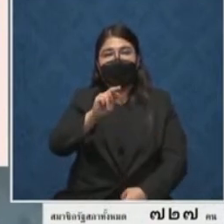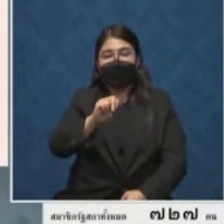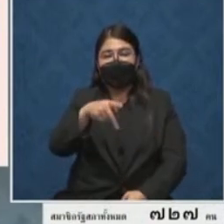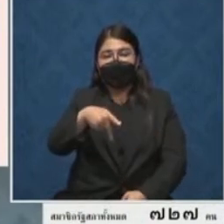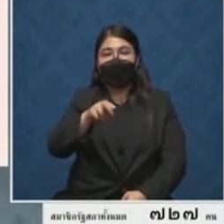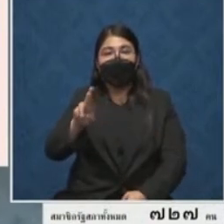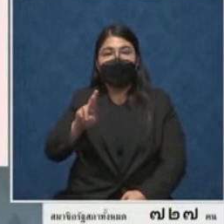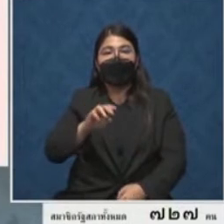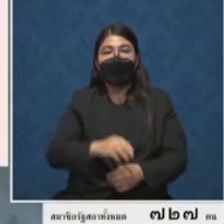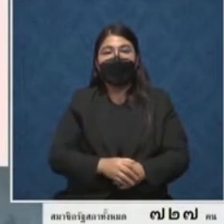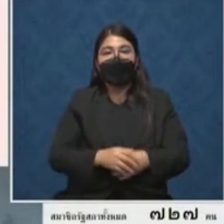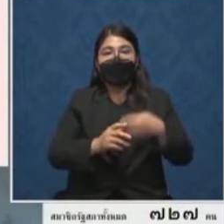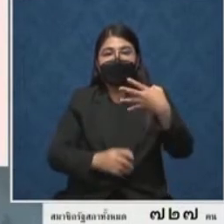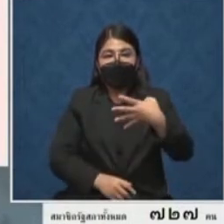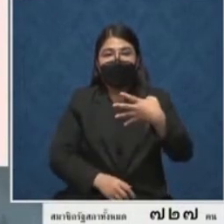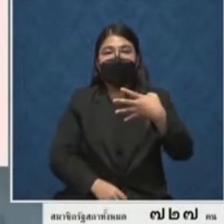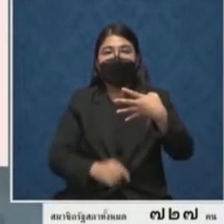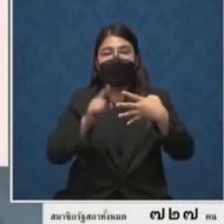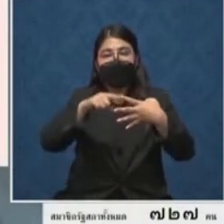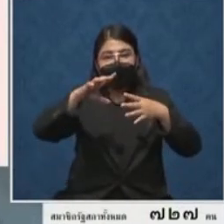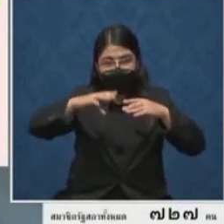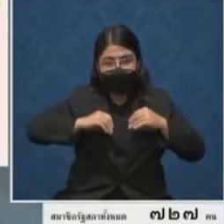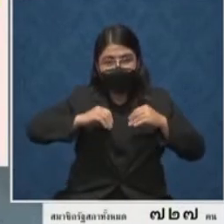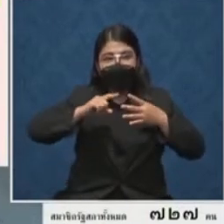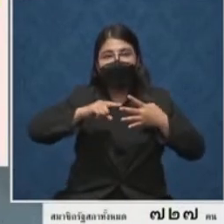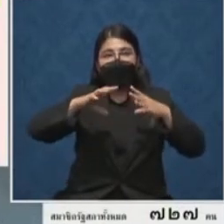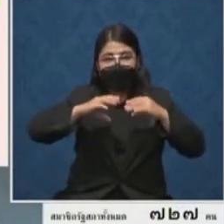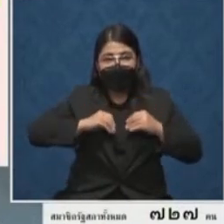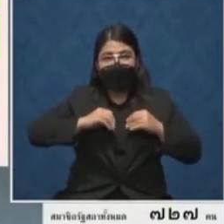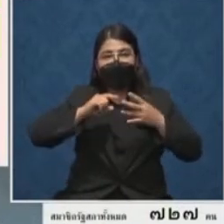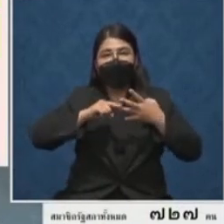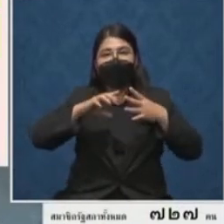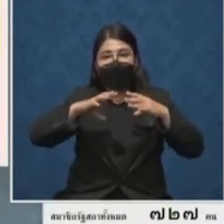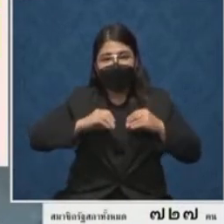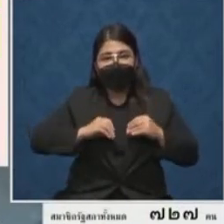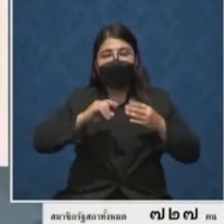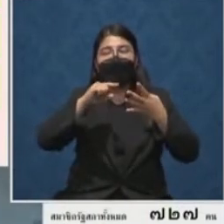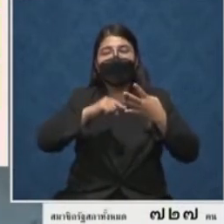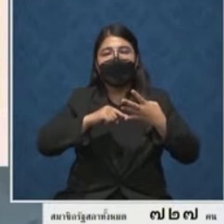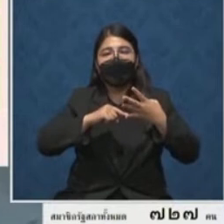1รับหลักการ2รับหลักการ3รับหลักการและ4รับหลักการค่ะ